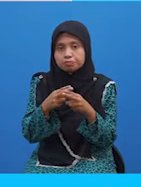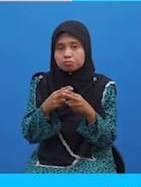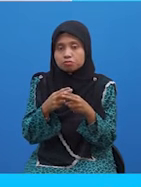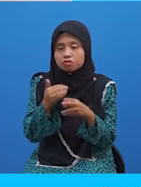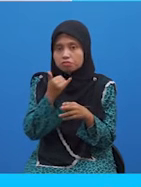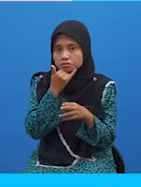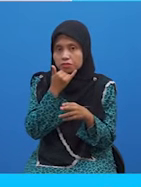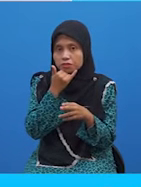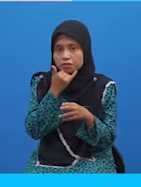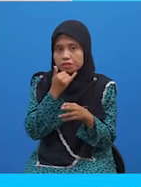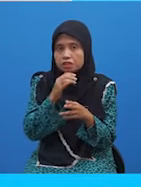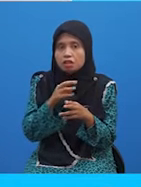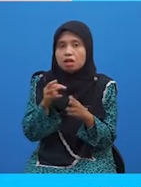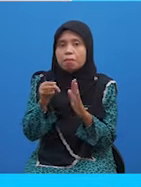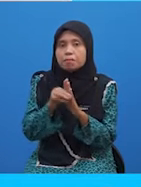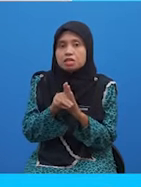objek. Pembetulan,